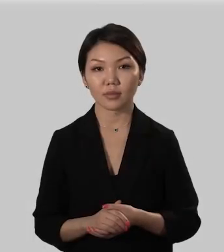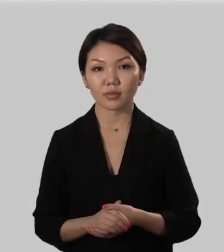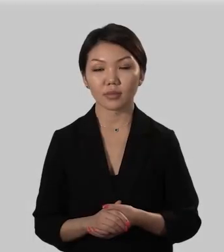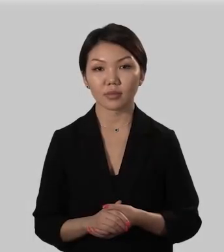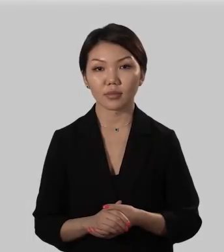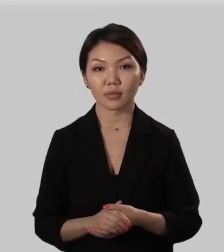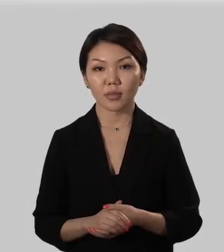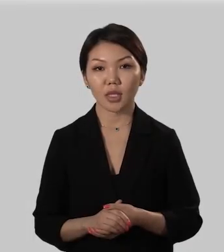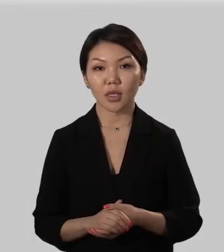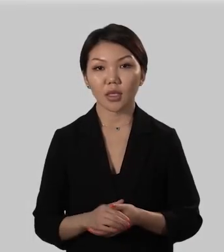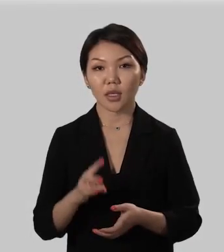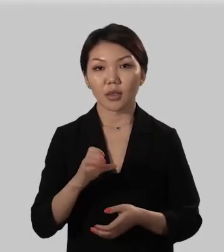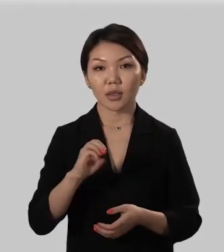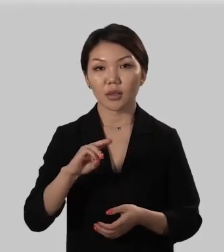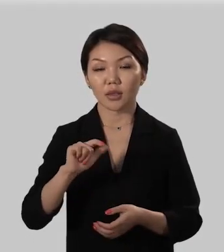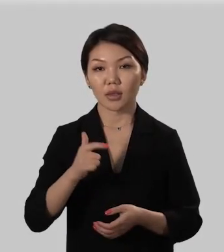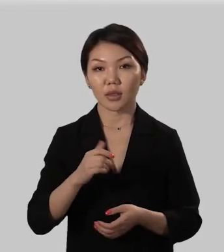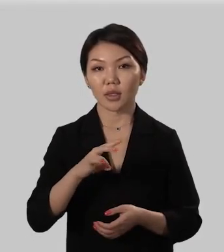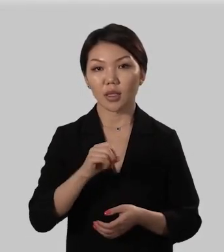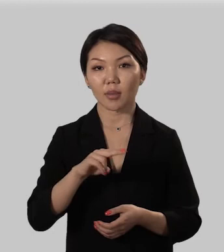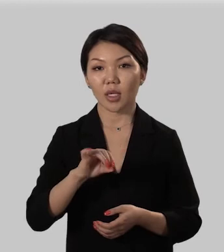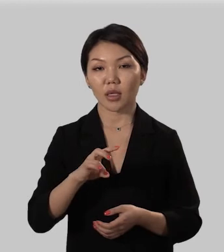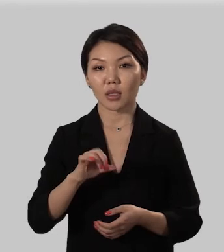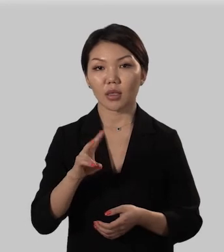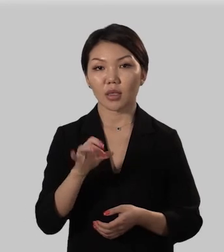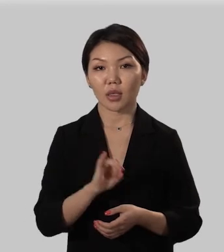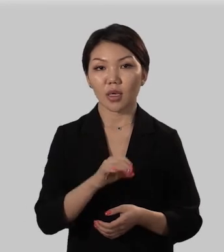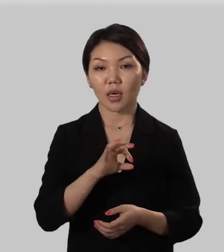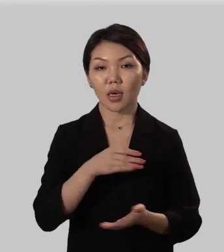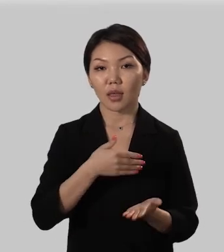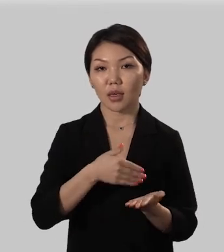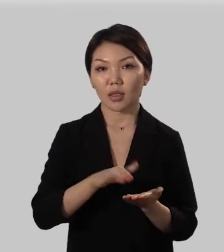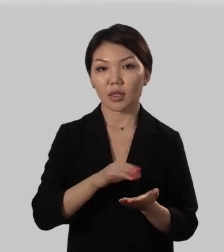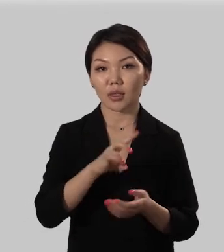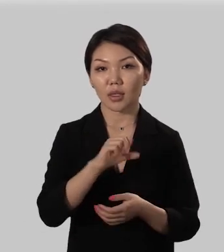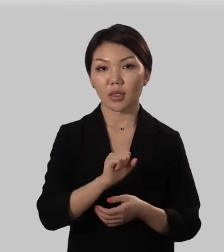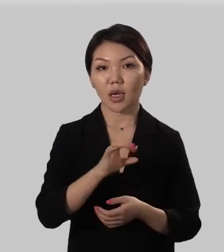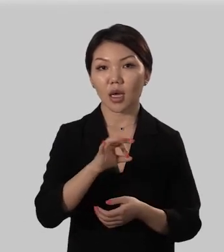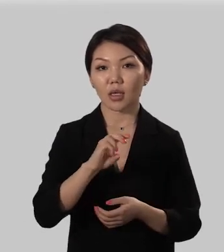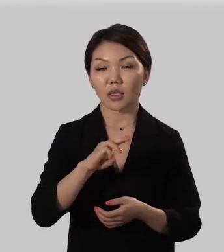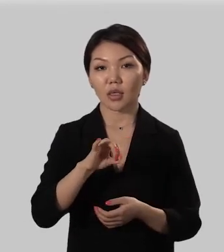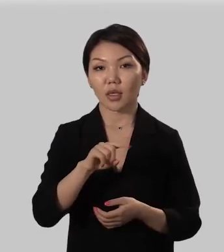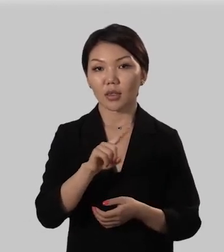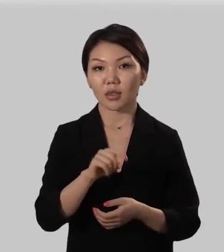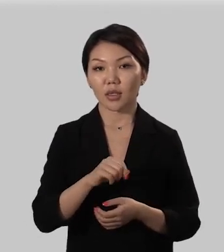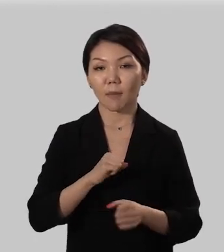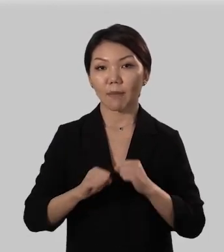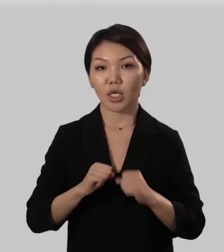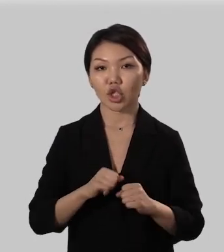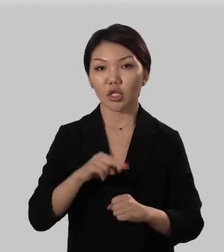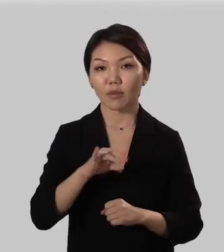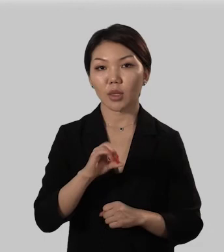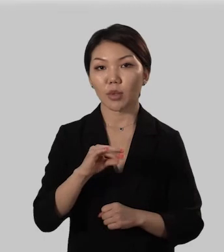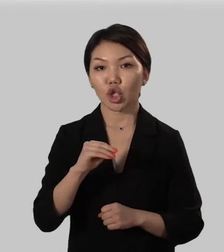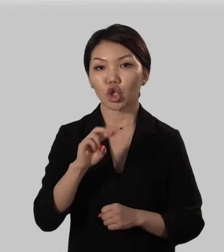нестись на перегонки отказаться на отрез бежать в припрыжку